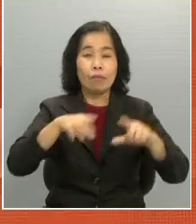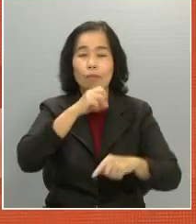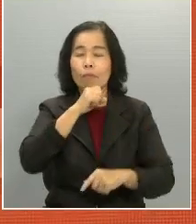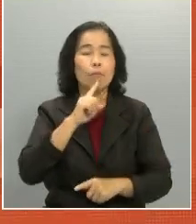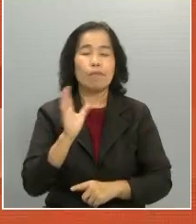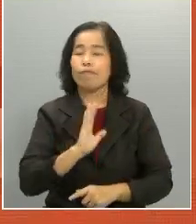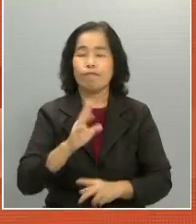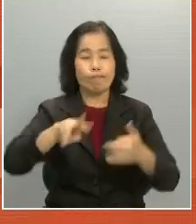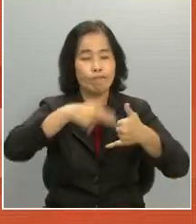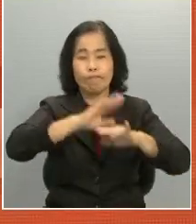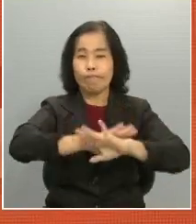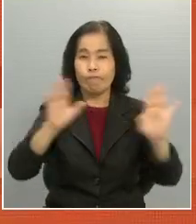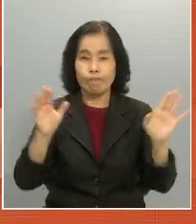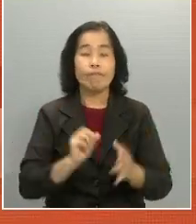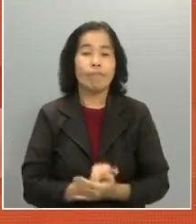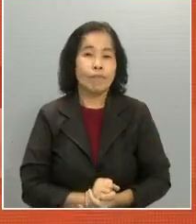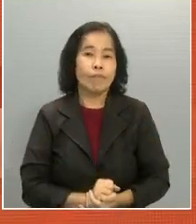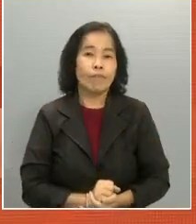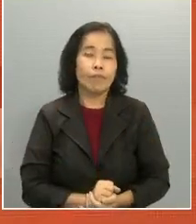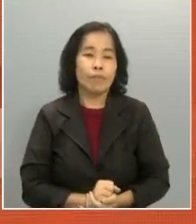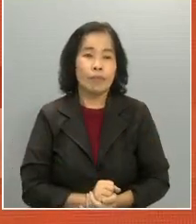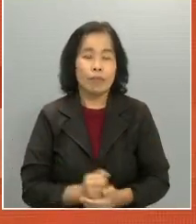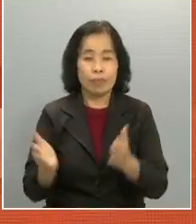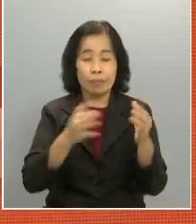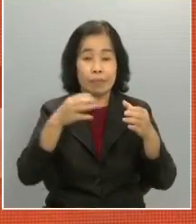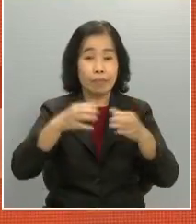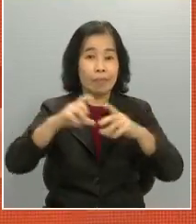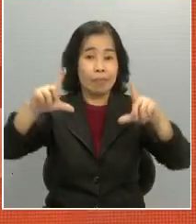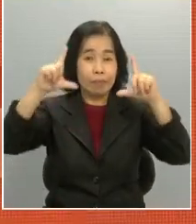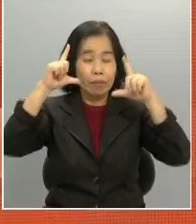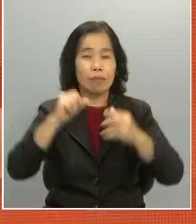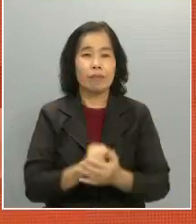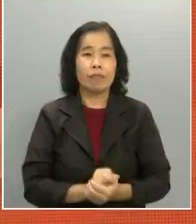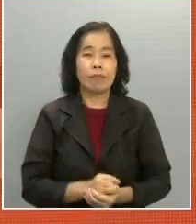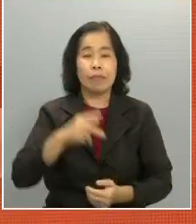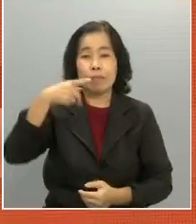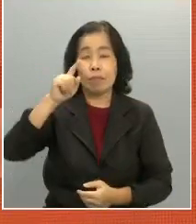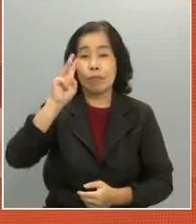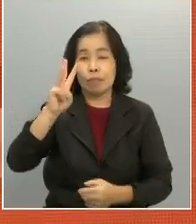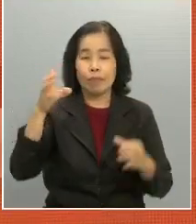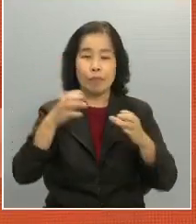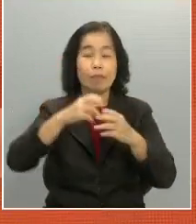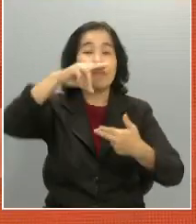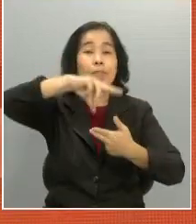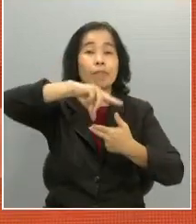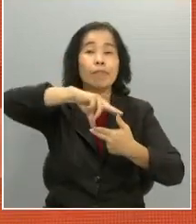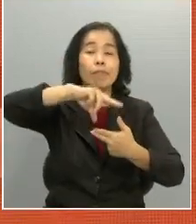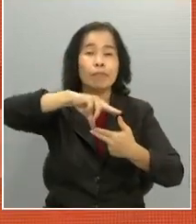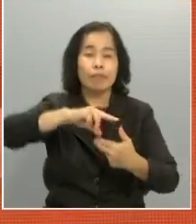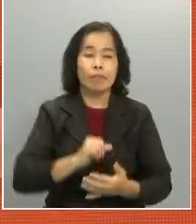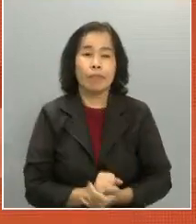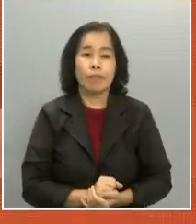จนขณะเดียวกันพักใหญ่คุณพลเอกประวิตรวงษ์สุวรรณหัวหน้าพลังประชารัฐ